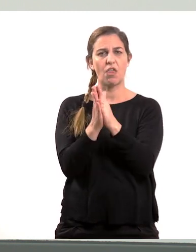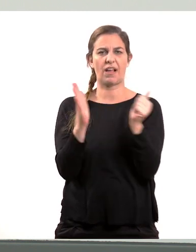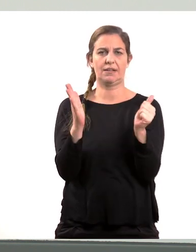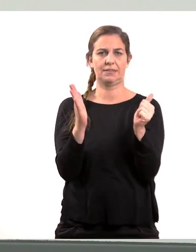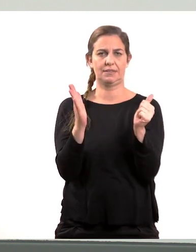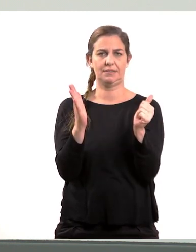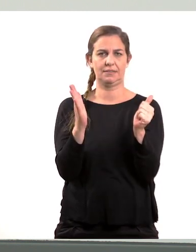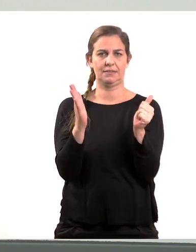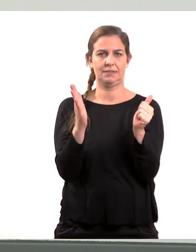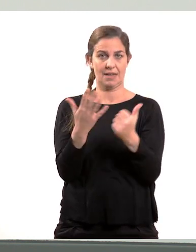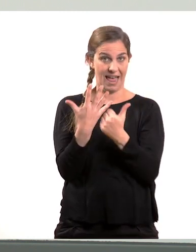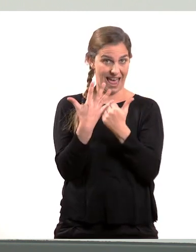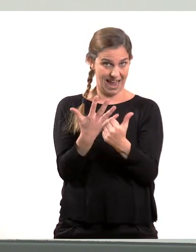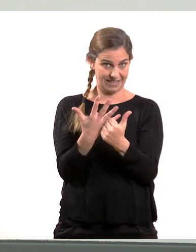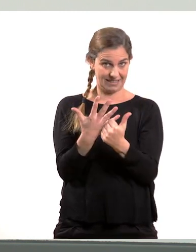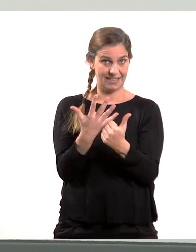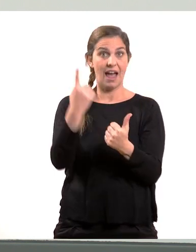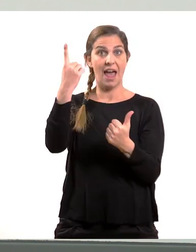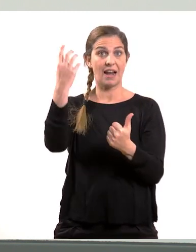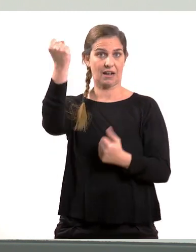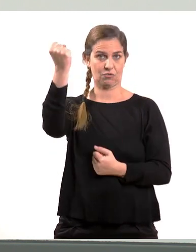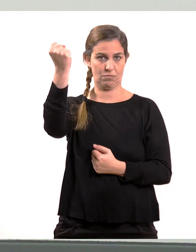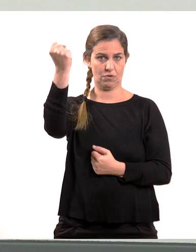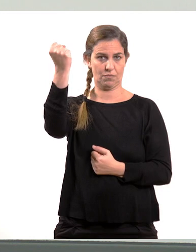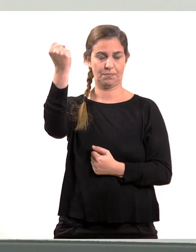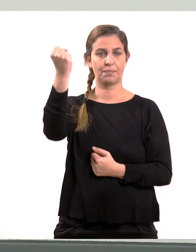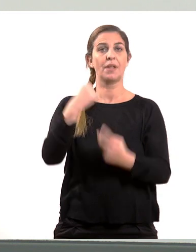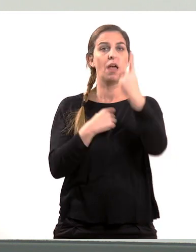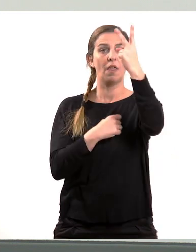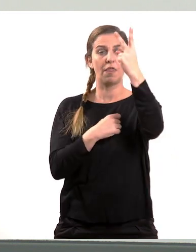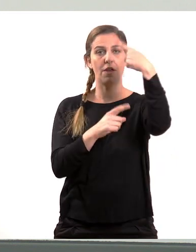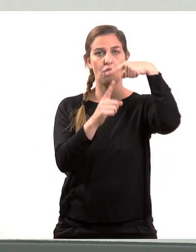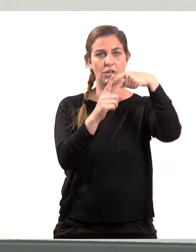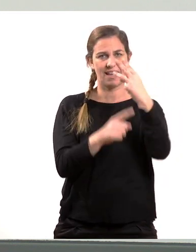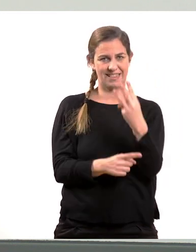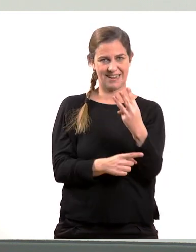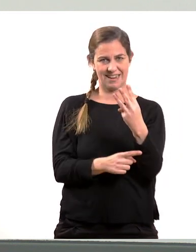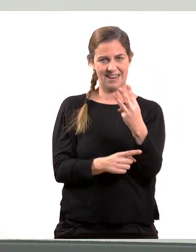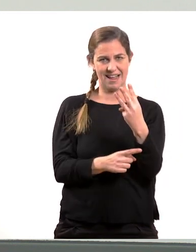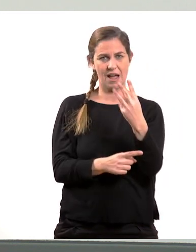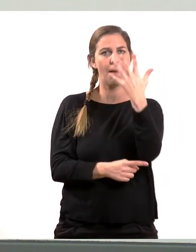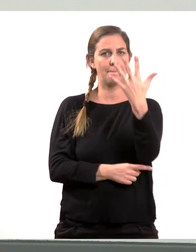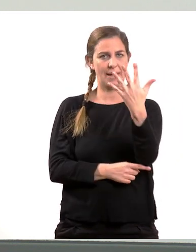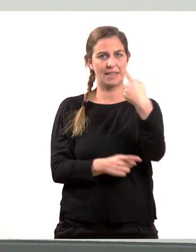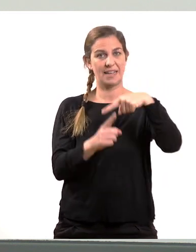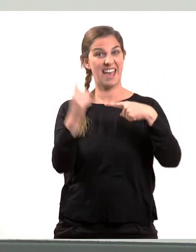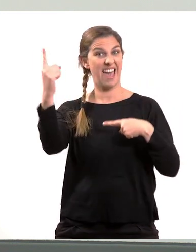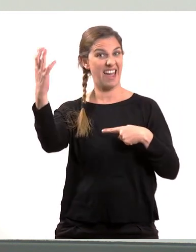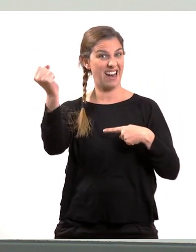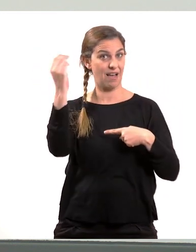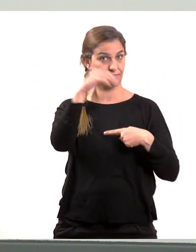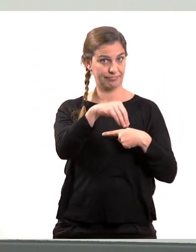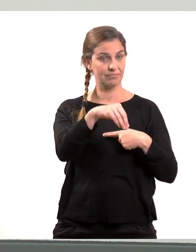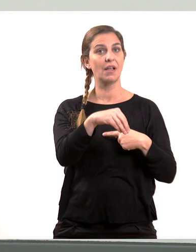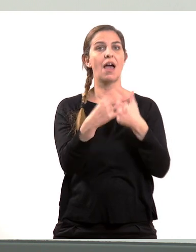16. Ένα το κρατούμενο. 2 και 3, 5. Και ένα το κρατούμενο,